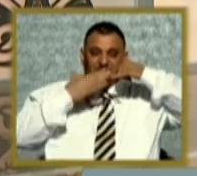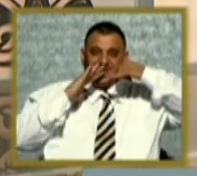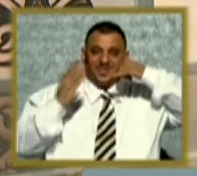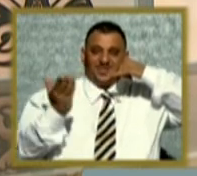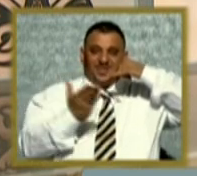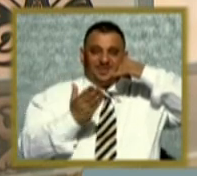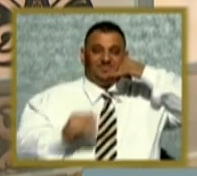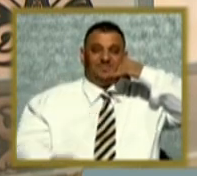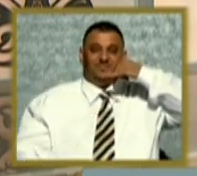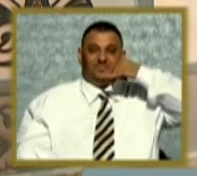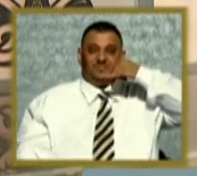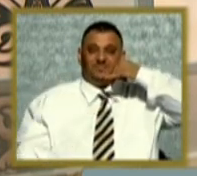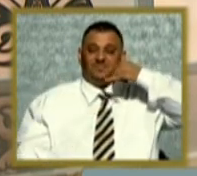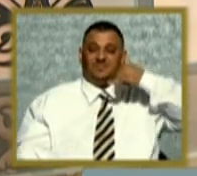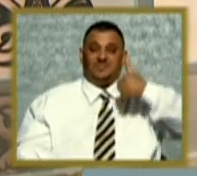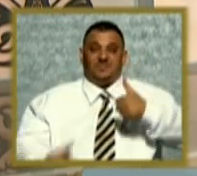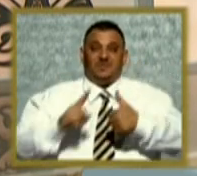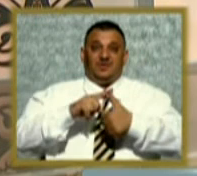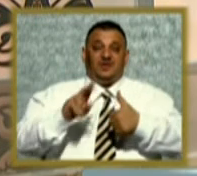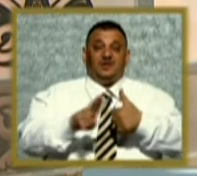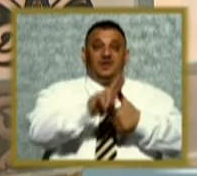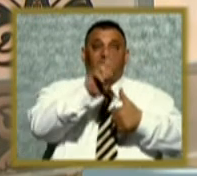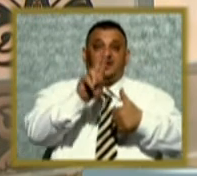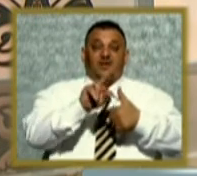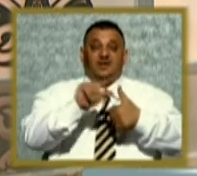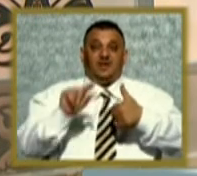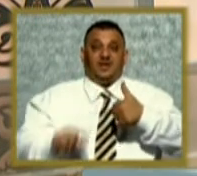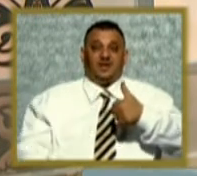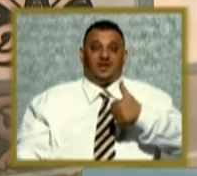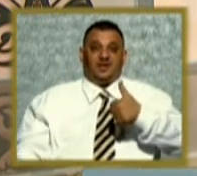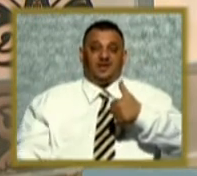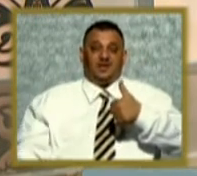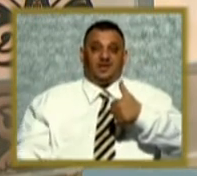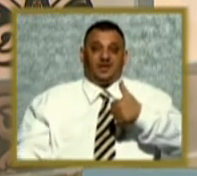مرحبا. يا مرحبا. أقول لك يا شيخنا،